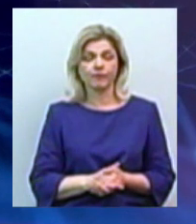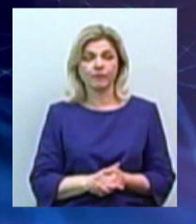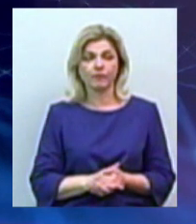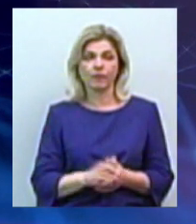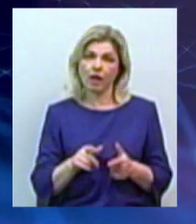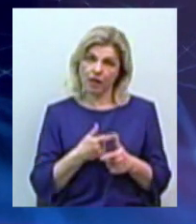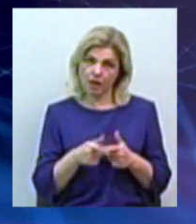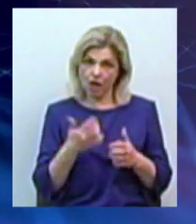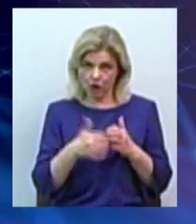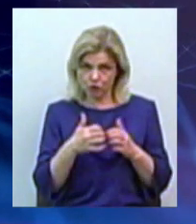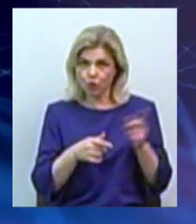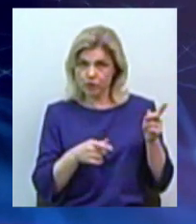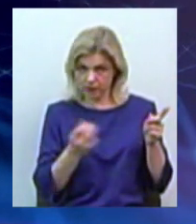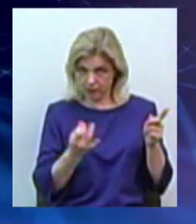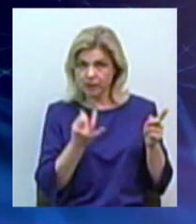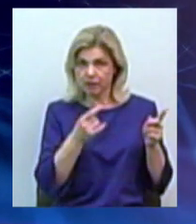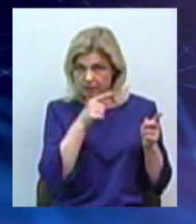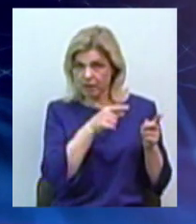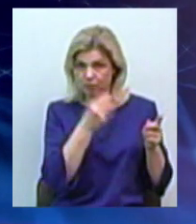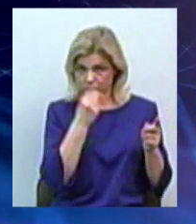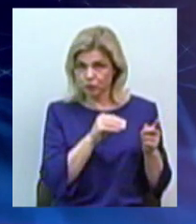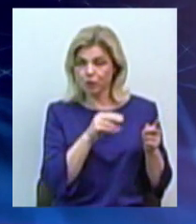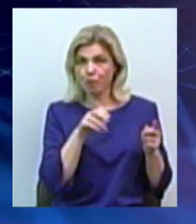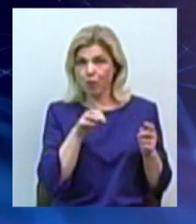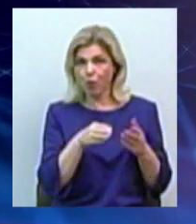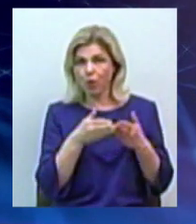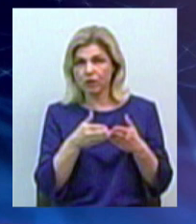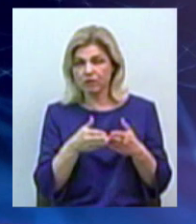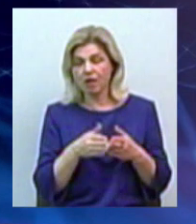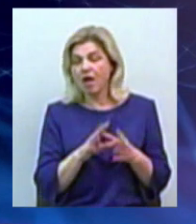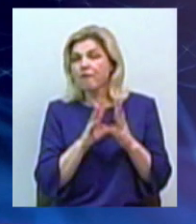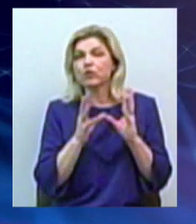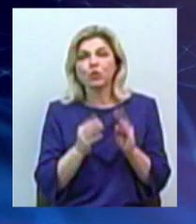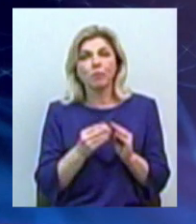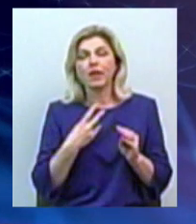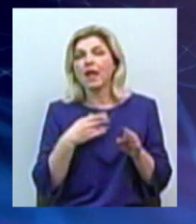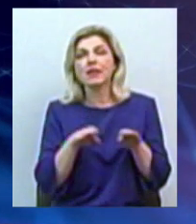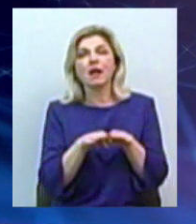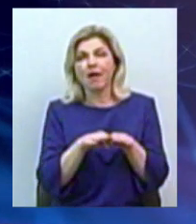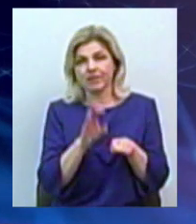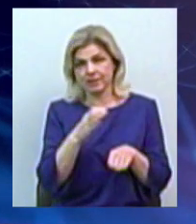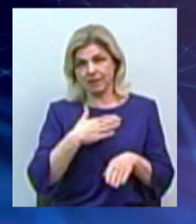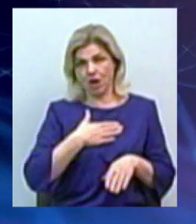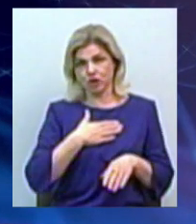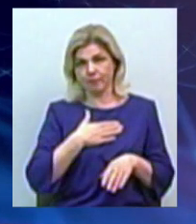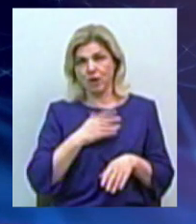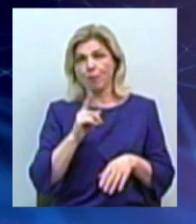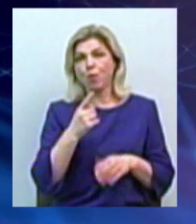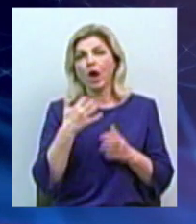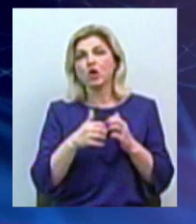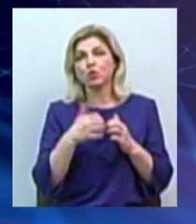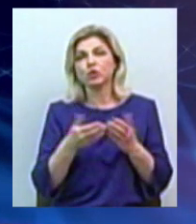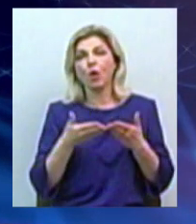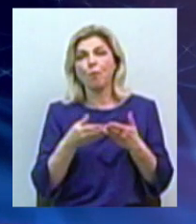Херсонський порт дійсно цікавіший, ніж Херсонський порт? Херсонський ну, порт, я взагалі ну, не порівнюю його з нашим, тому що Херсонський порт,